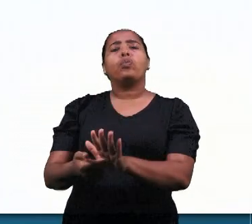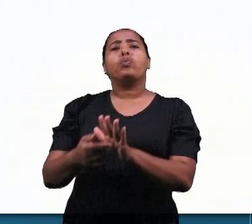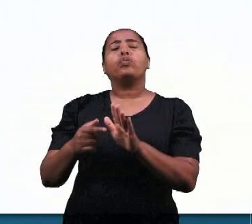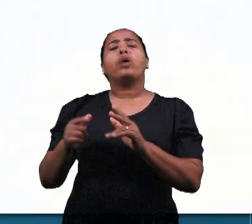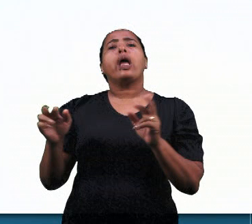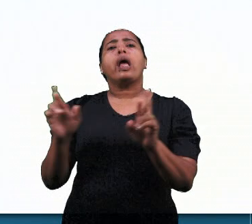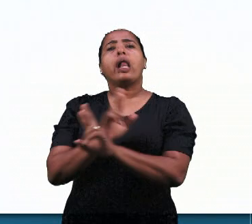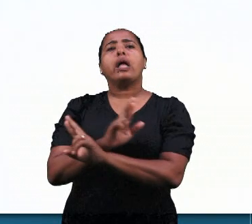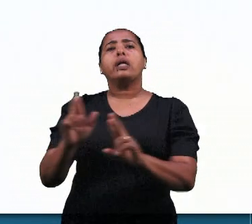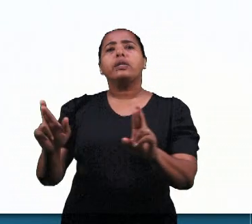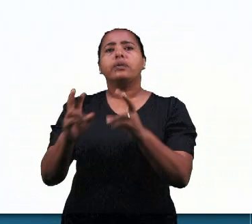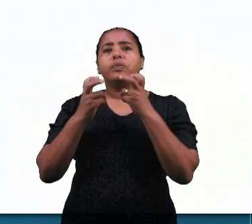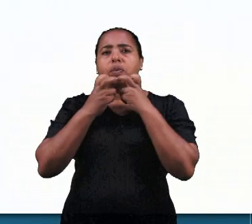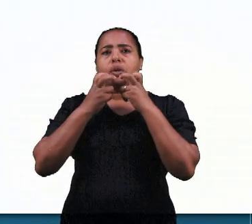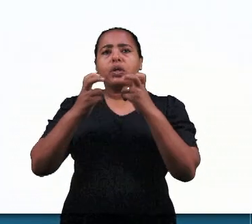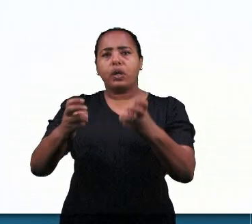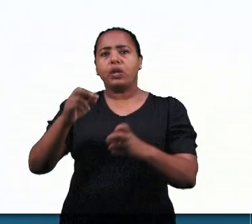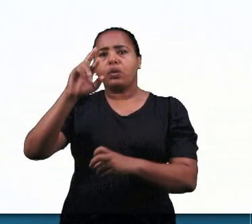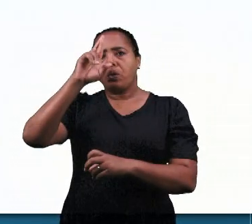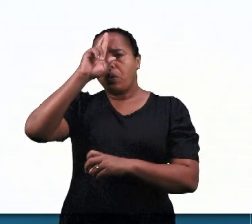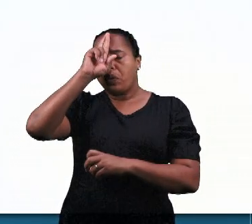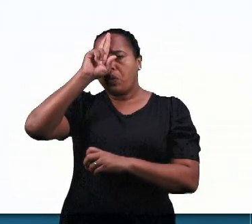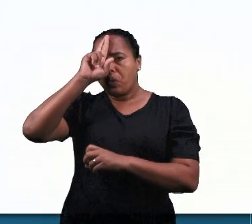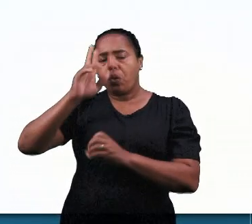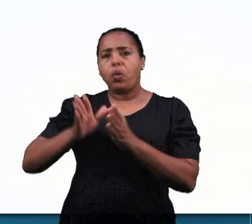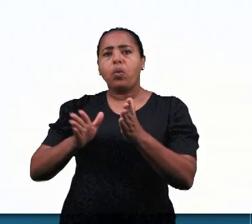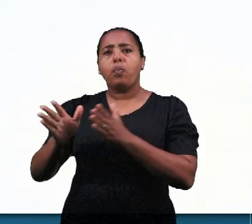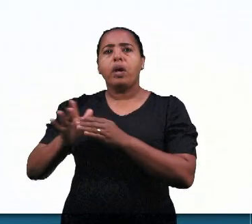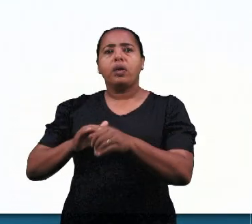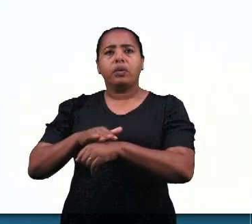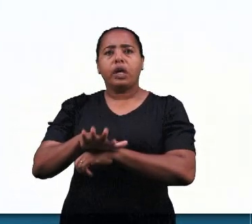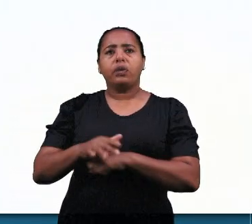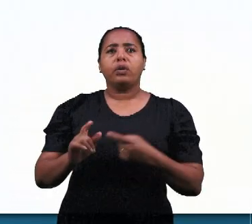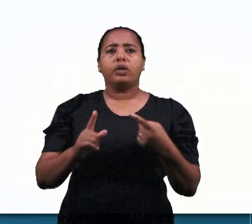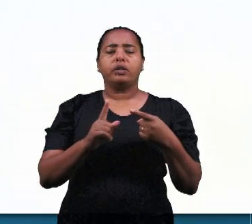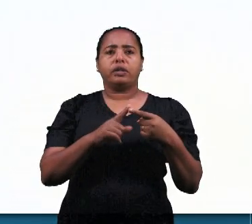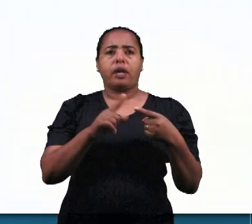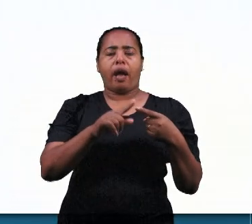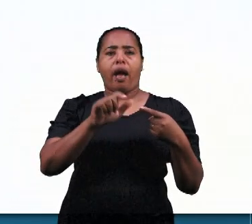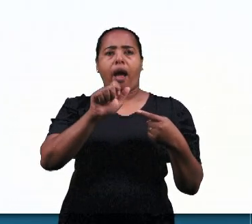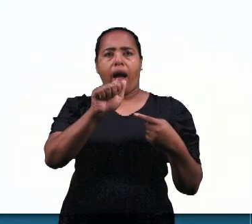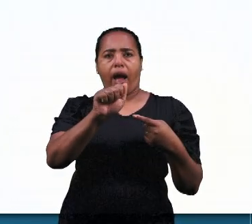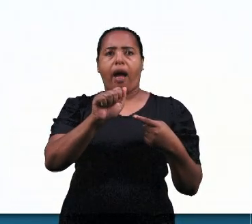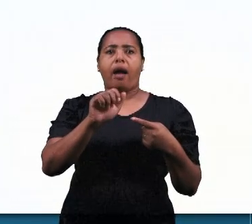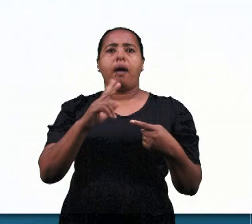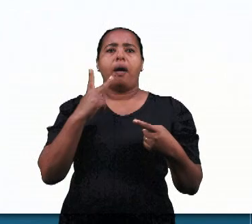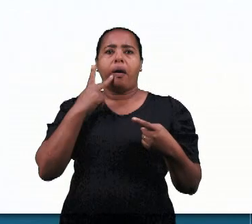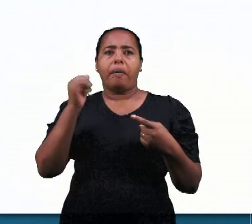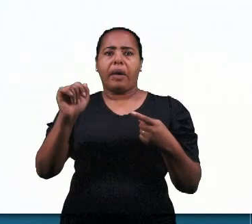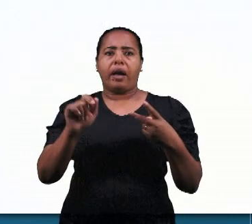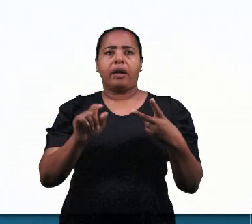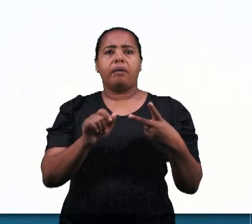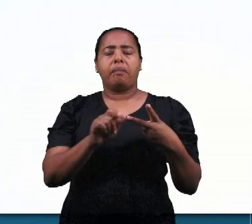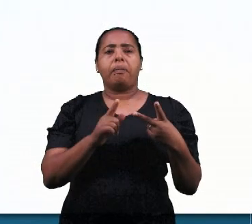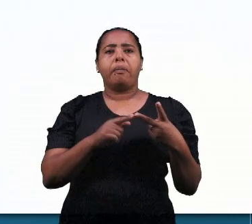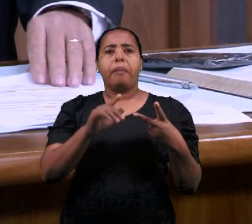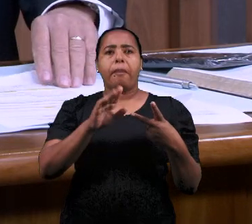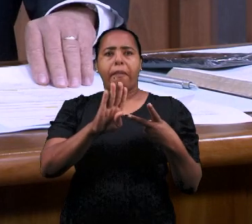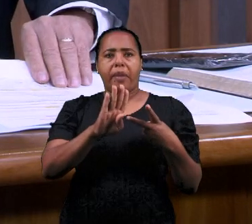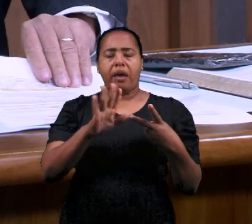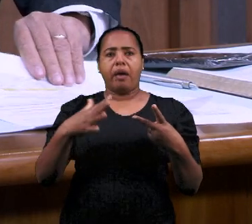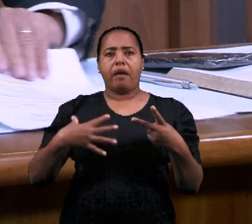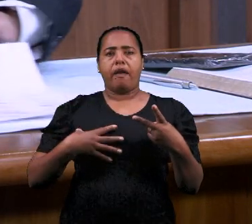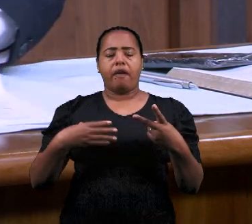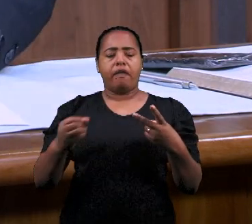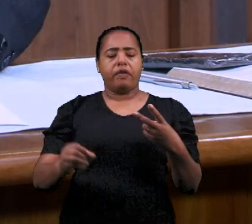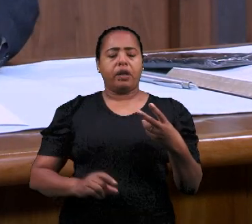pouvons attribuer la responsabilité du cri de la minuit? Expliquez Lettre A au Père, lettre B au